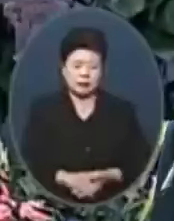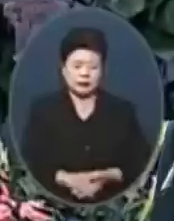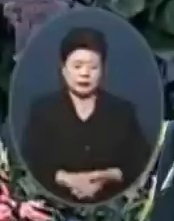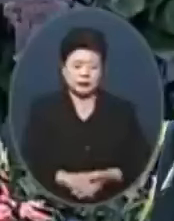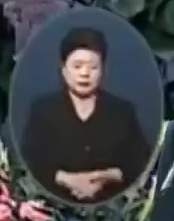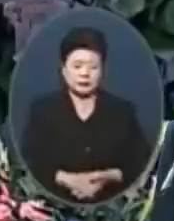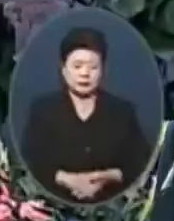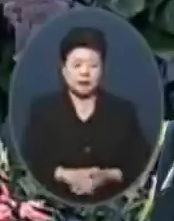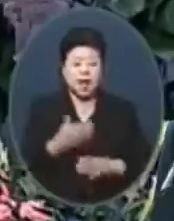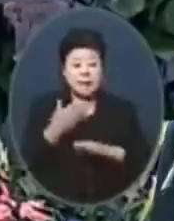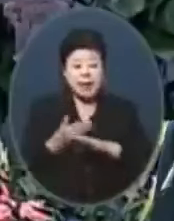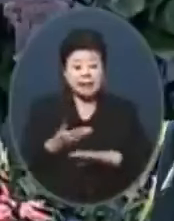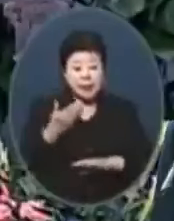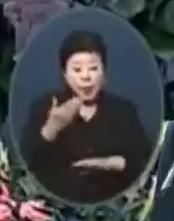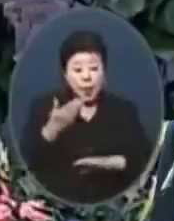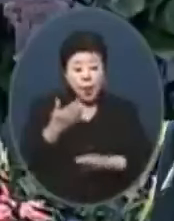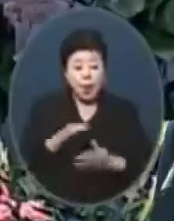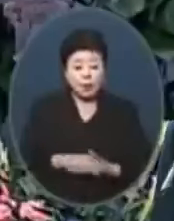이와는 반대로